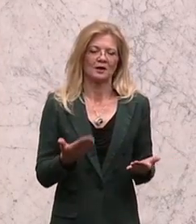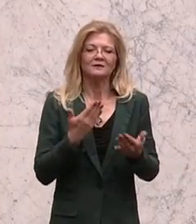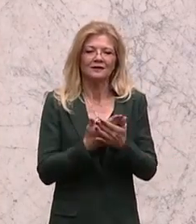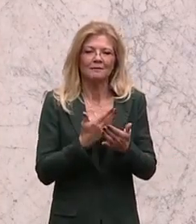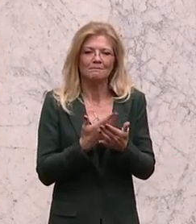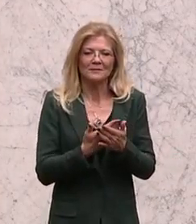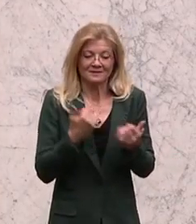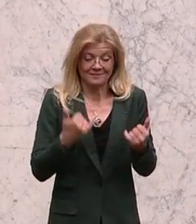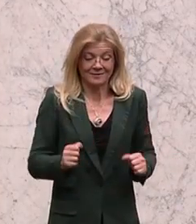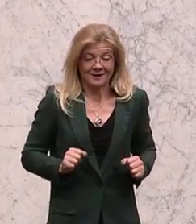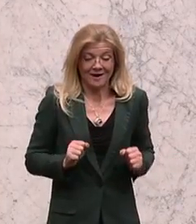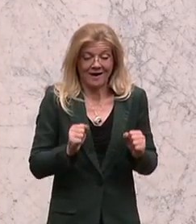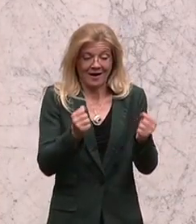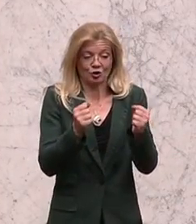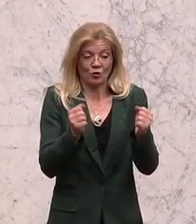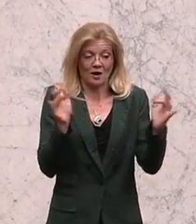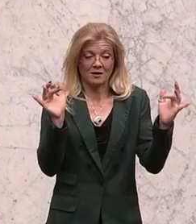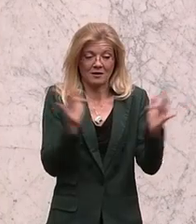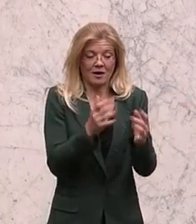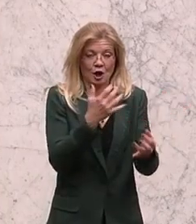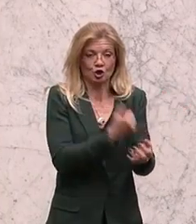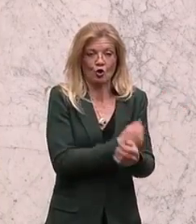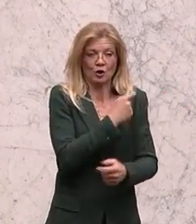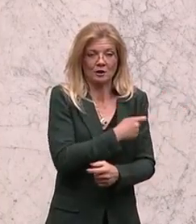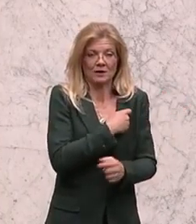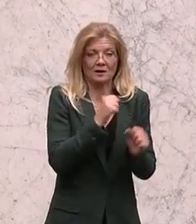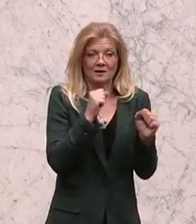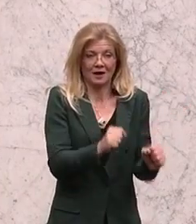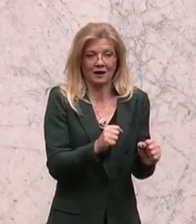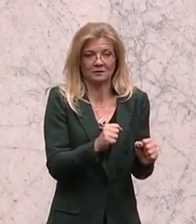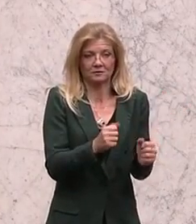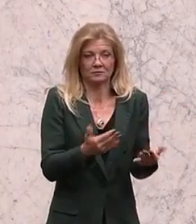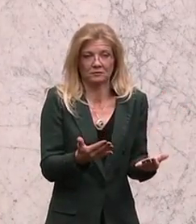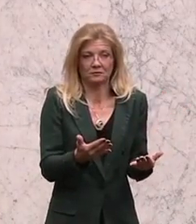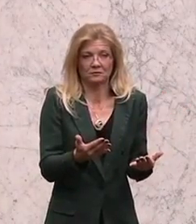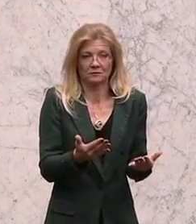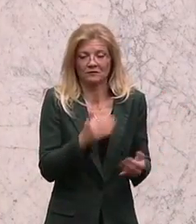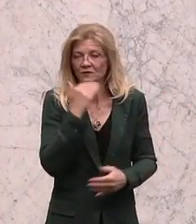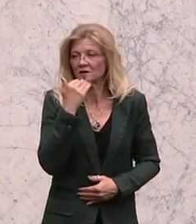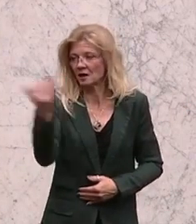um der aktuellen Bekämpfung der Drogenkriminalität hier verstärkt Einhalt zu gebieten. Vielen Dank.